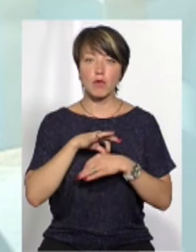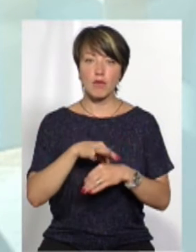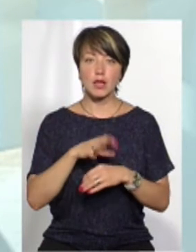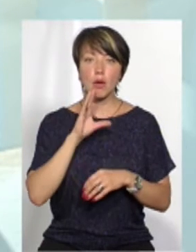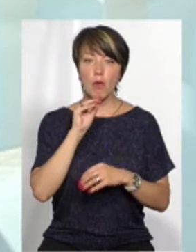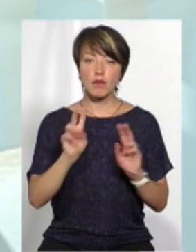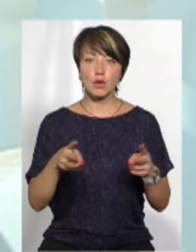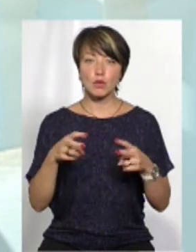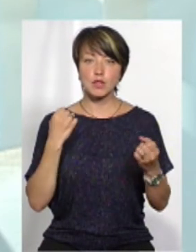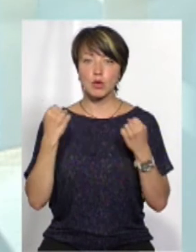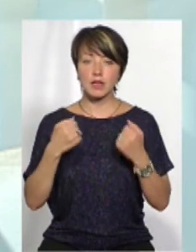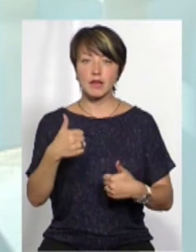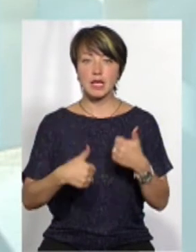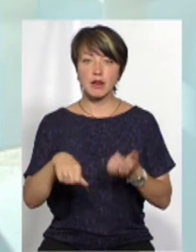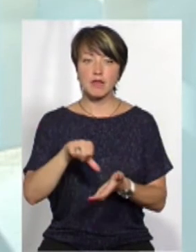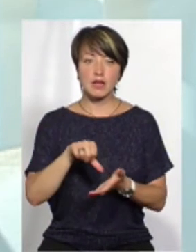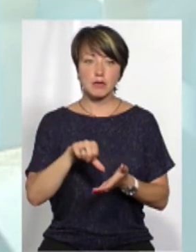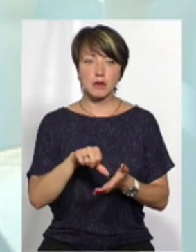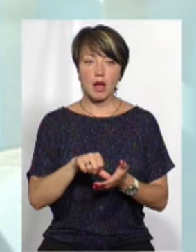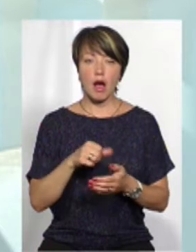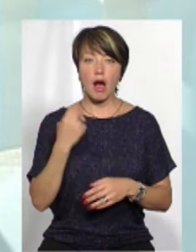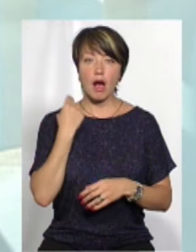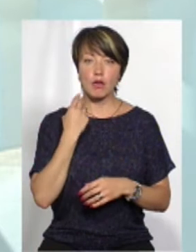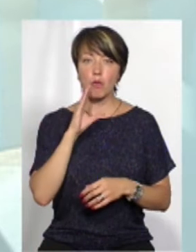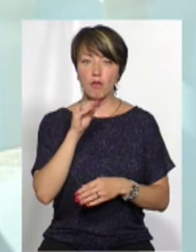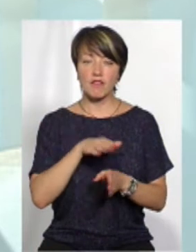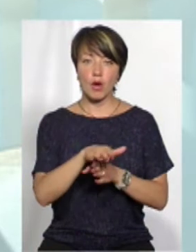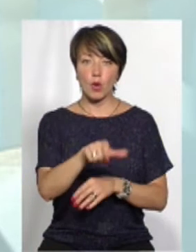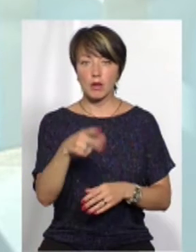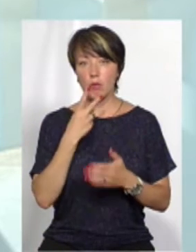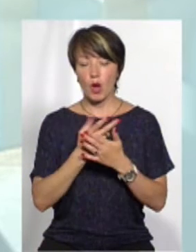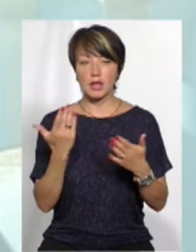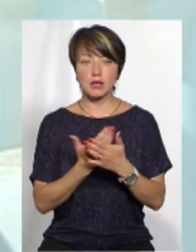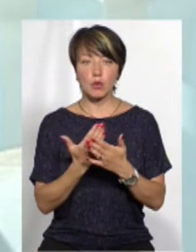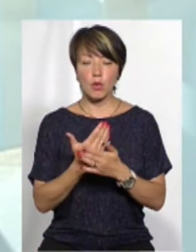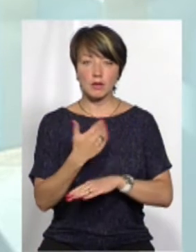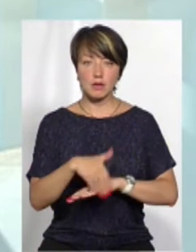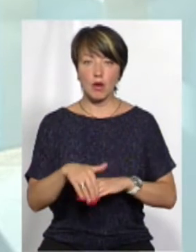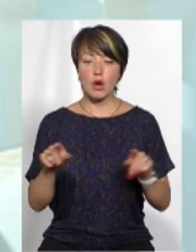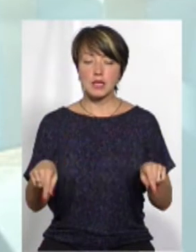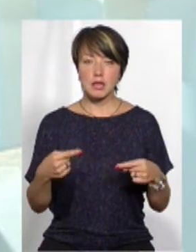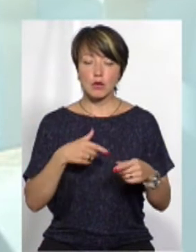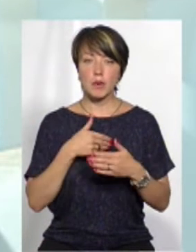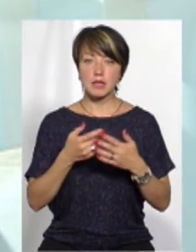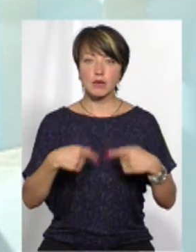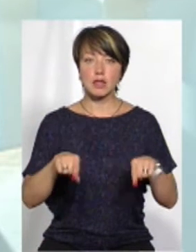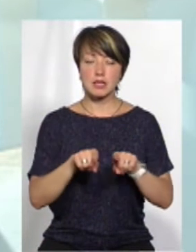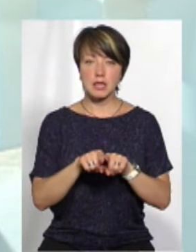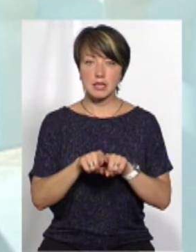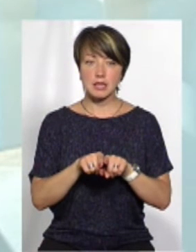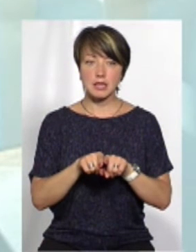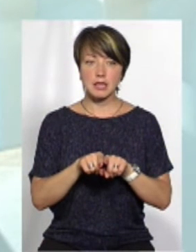проведені мовні клуби, спортивні ігри, виступи англомовних виконавців, покази кіно «Просто неба». Організатором стала громадська